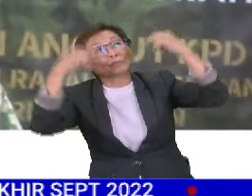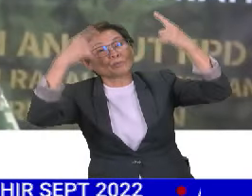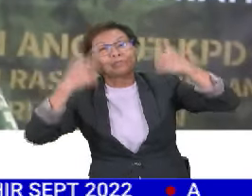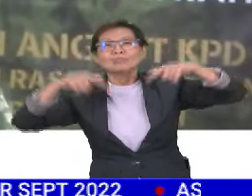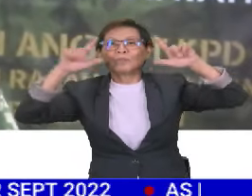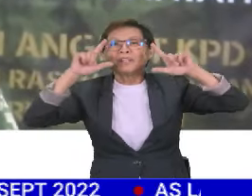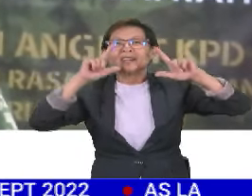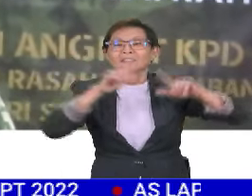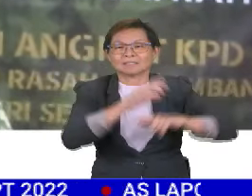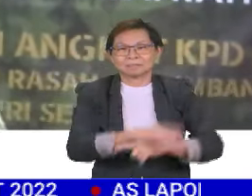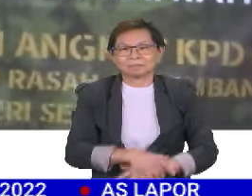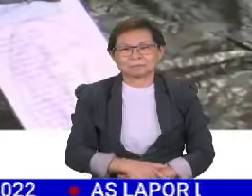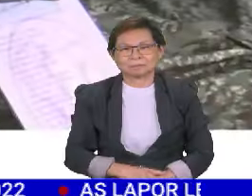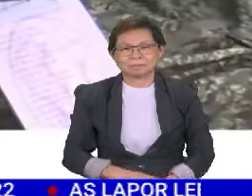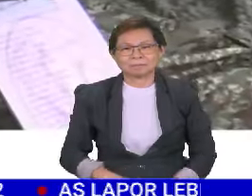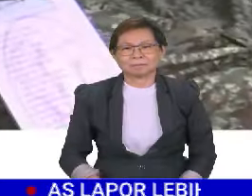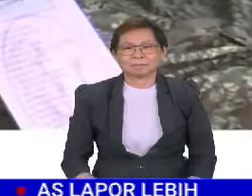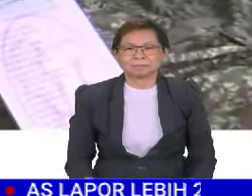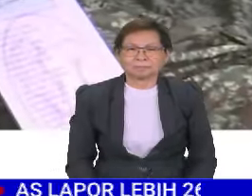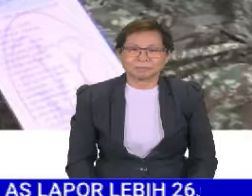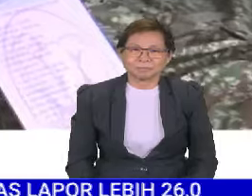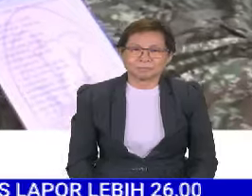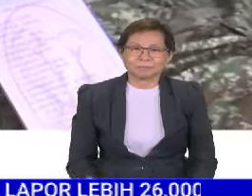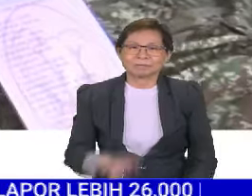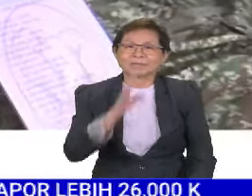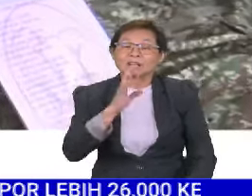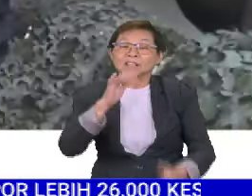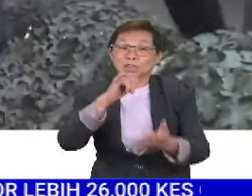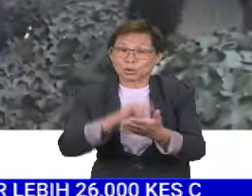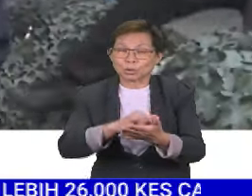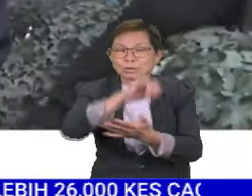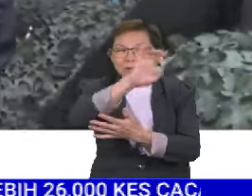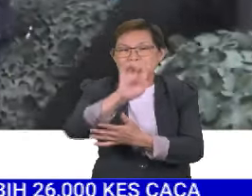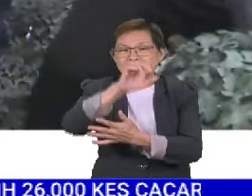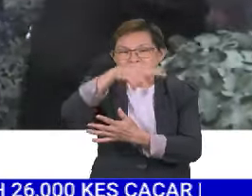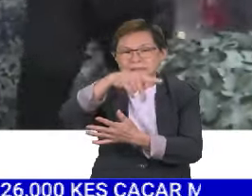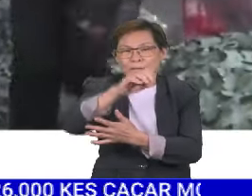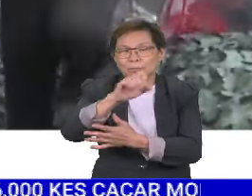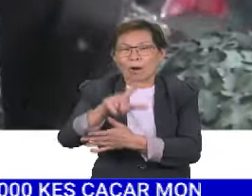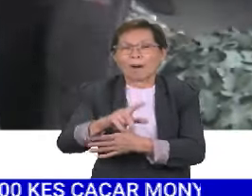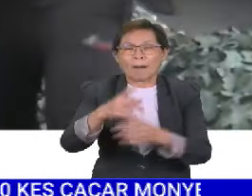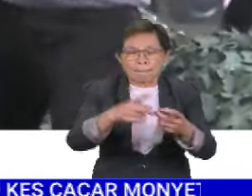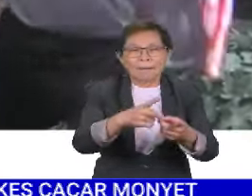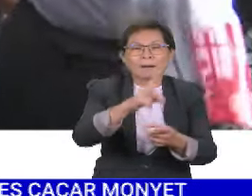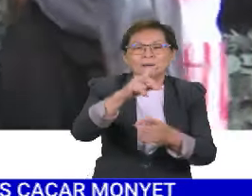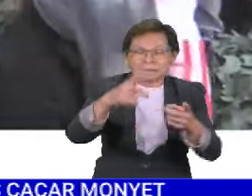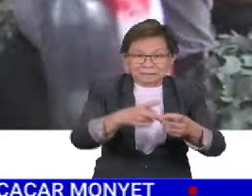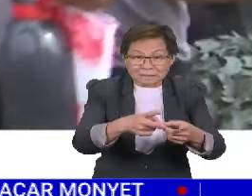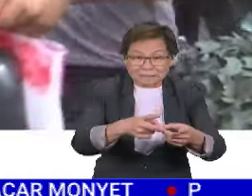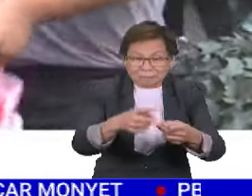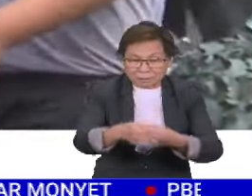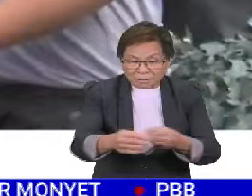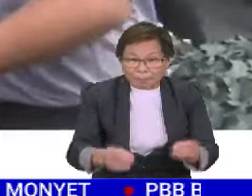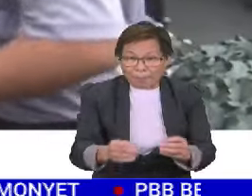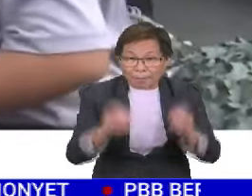terbilang. Beliau berkata demikian dijemput. Pejabat Pendidikan Daerah Jempol Jelebu turut